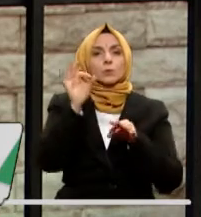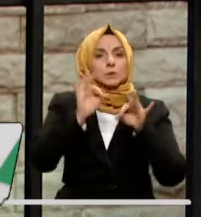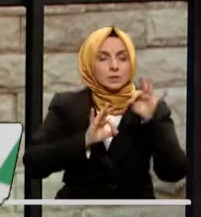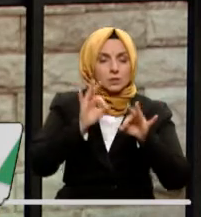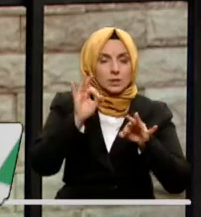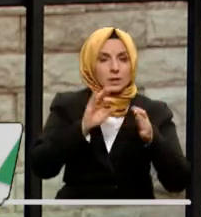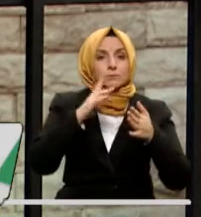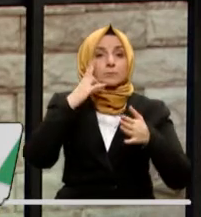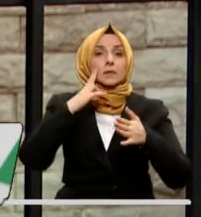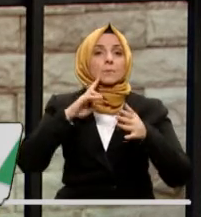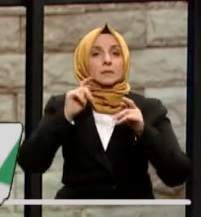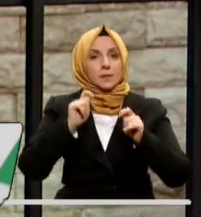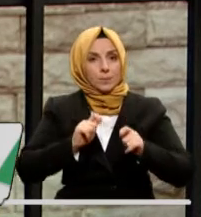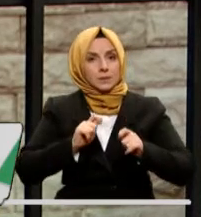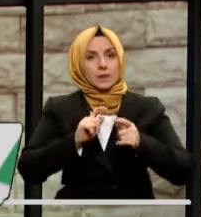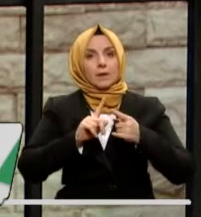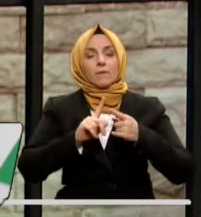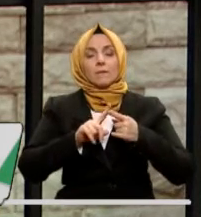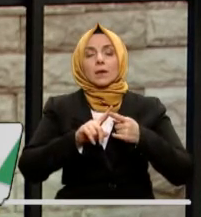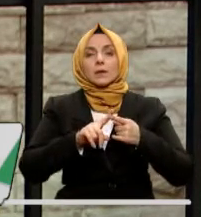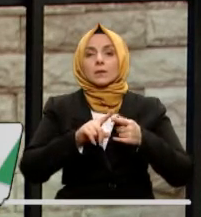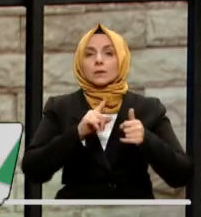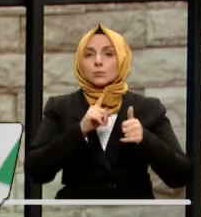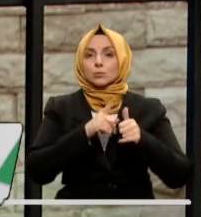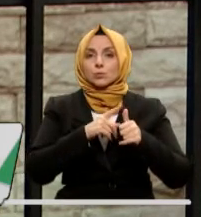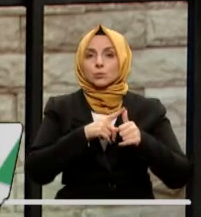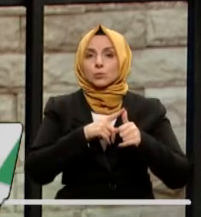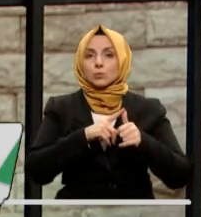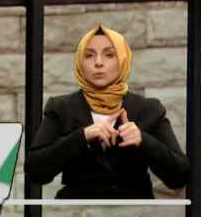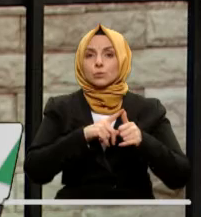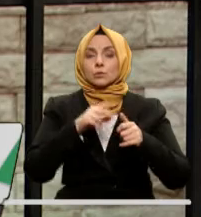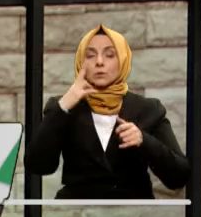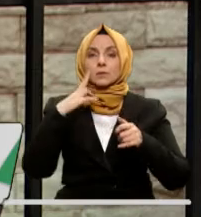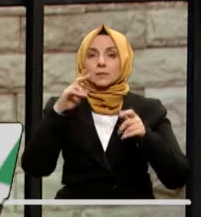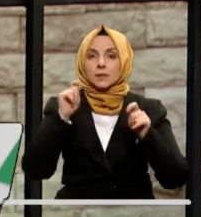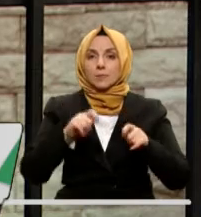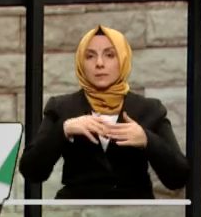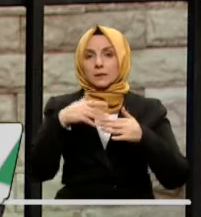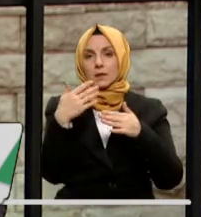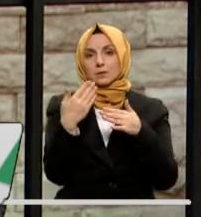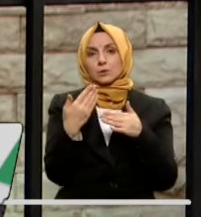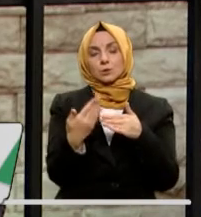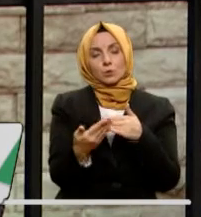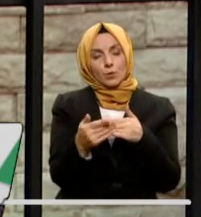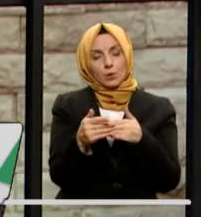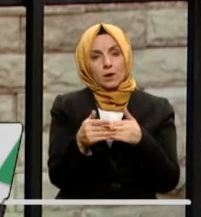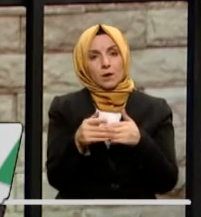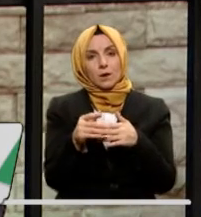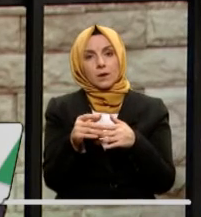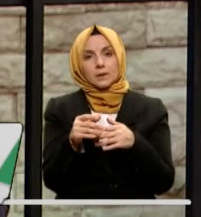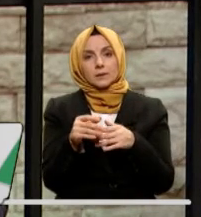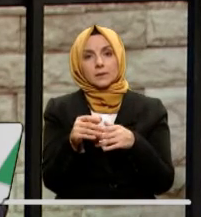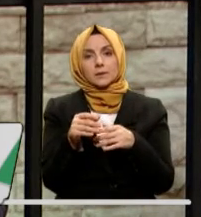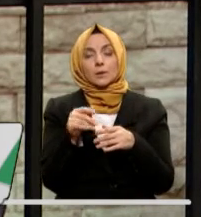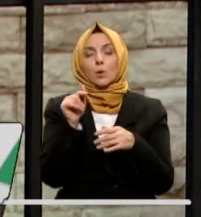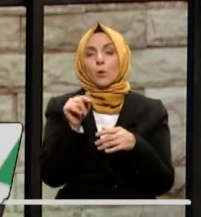elde ettiğimiz otoban içerisindeki sıvı ya biz tam kandırıyoruz o tam Kanka üretim bölge kan merkezi Sen gittin